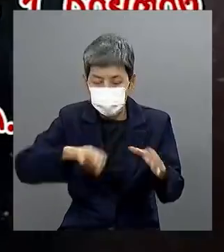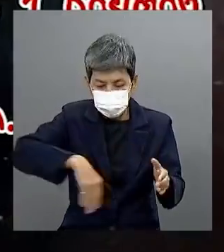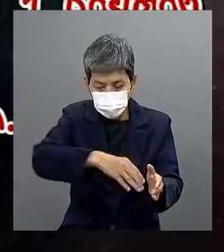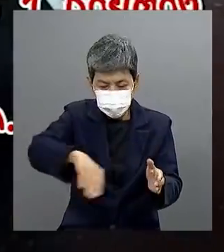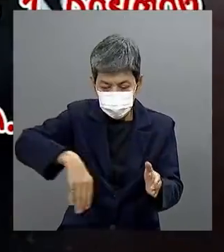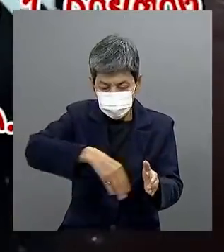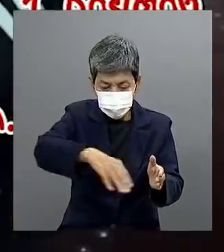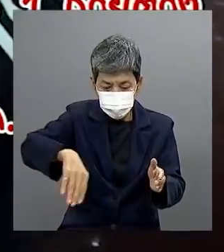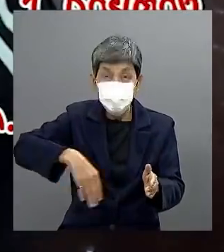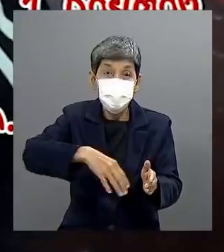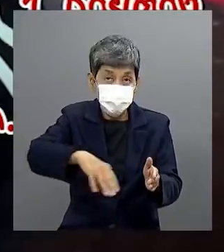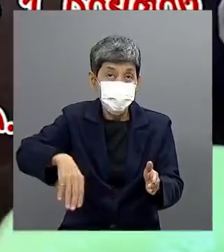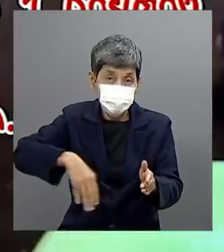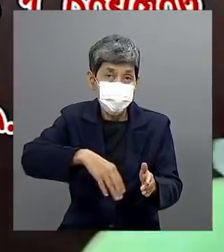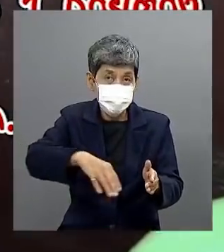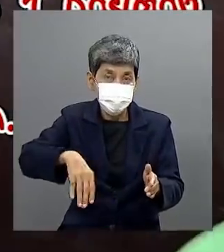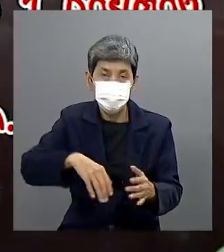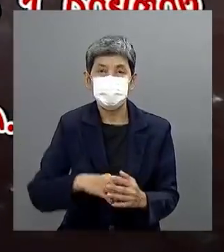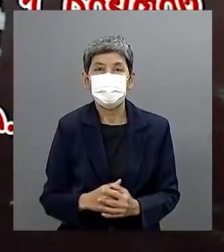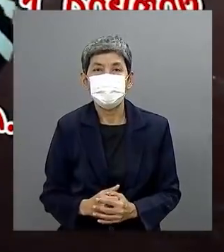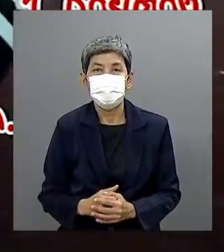ใส่